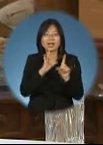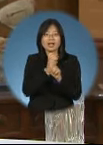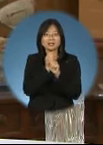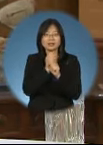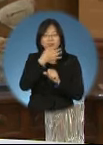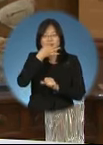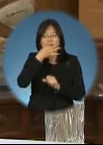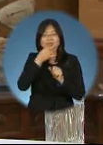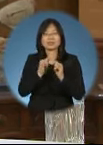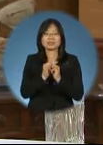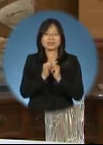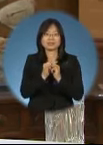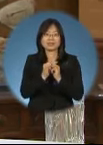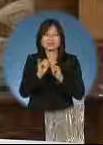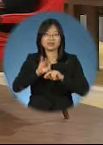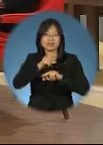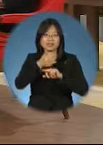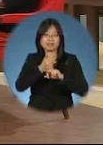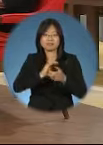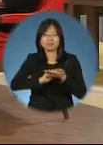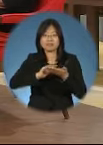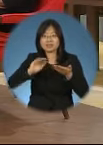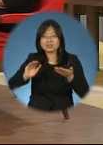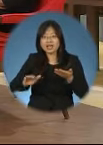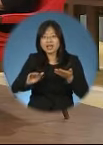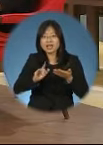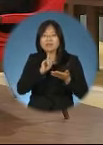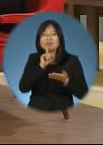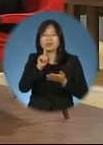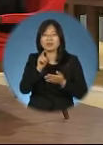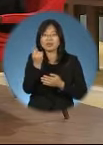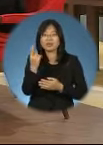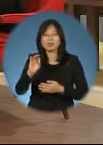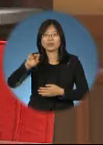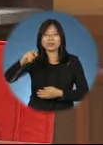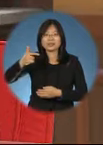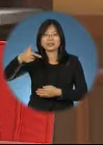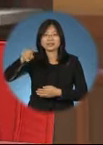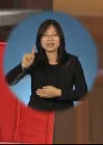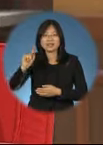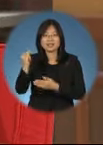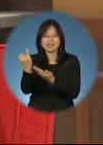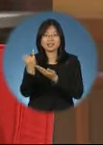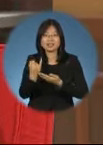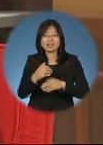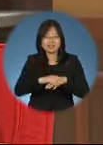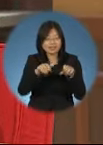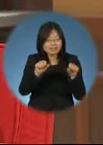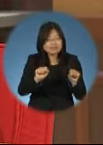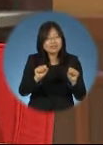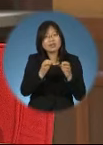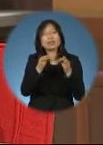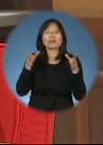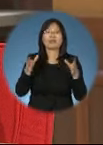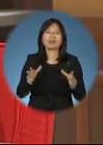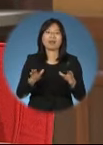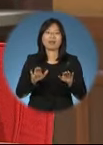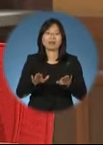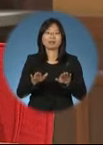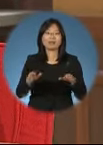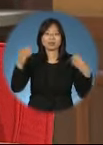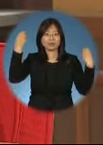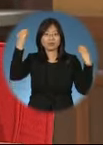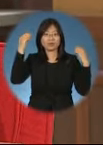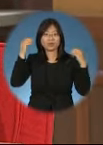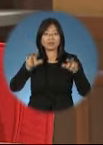홍신자 선생님을 오늘 초대했습니다. 선생님 어서 오십시오. 안녕하세요. 오랜만에 뵙습니다. 예, 오랜만이에요. 예. 지금도 공연 하시죠?